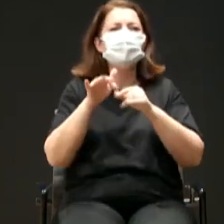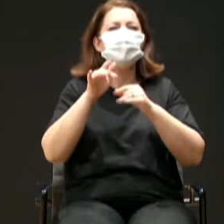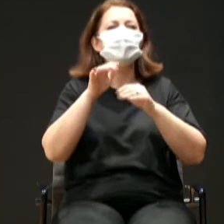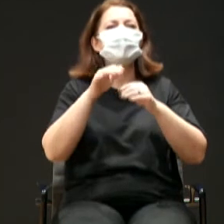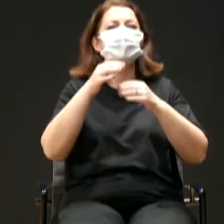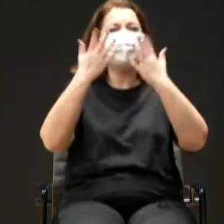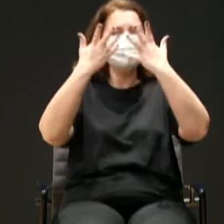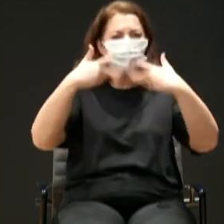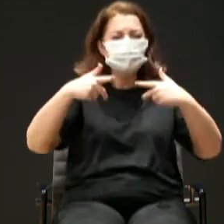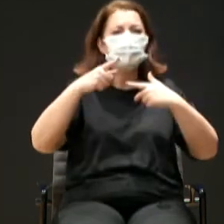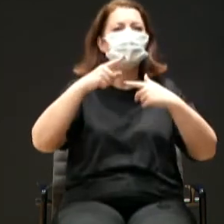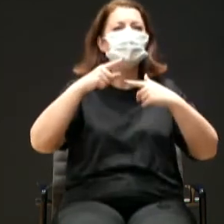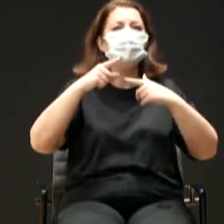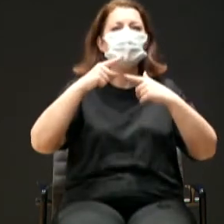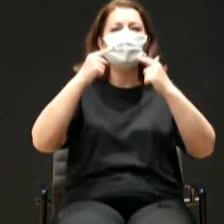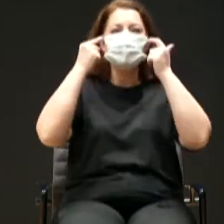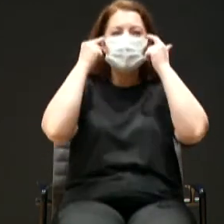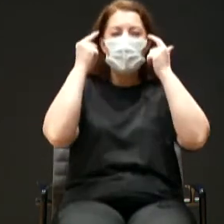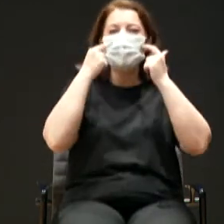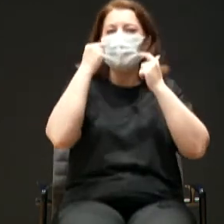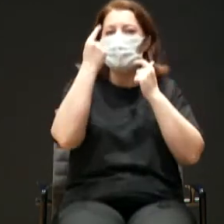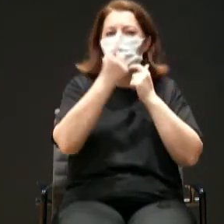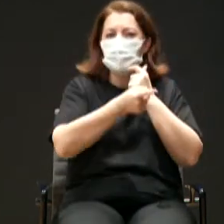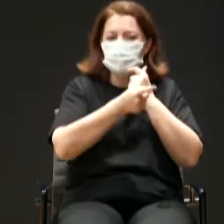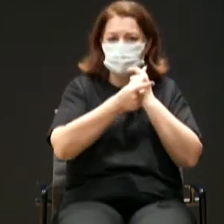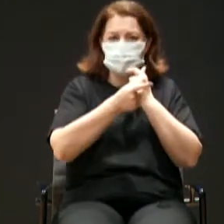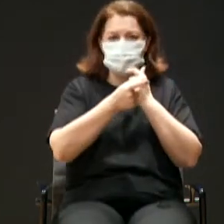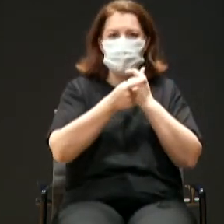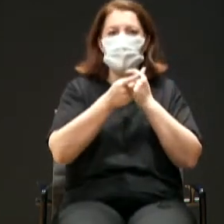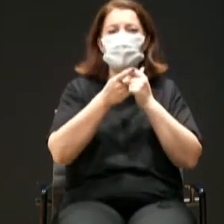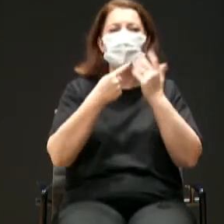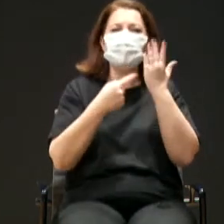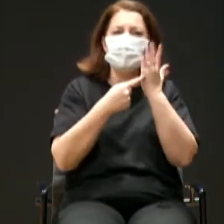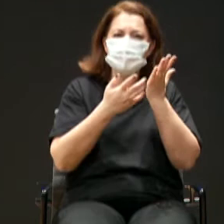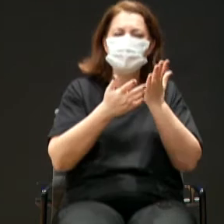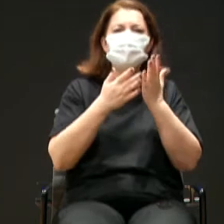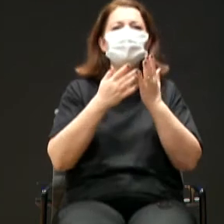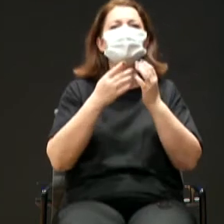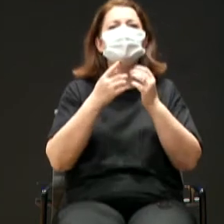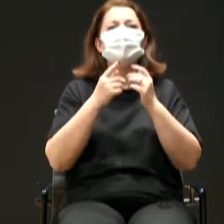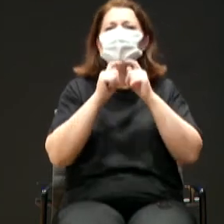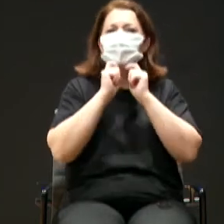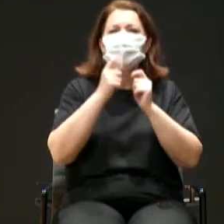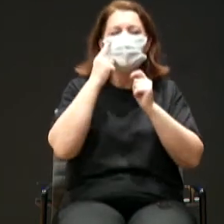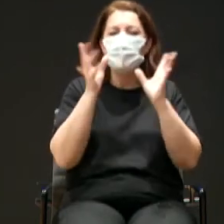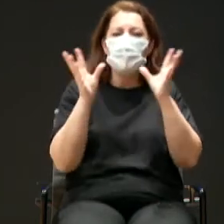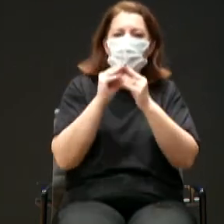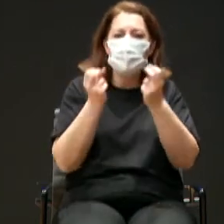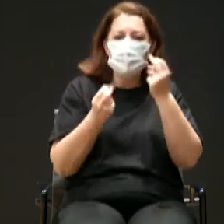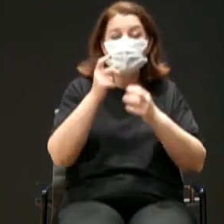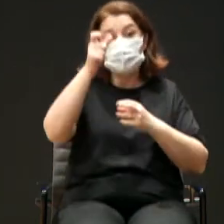teknoloji. Almanya'nın ağır sanayi. Çin'in gelir kaynağı toplu üretim. Türkiye'nin gelir kaynağı ne? Hiç